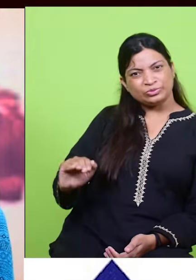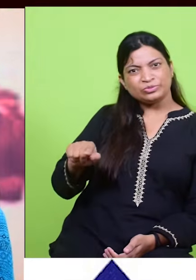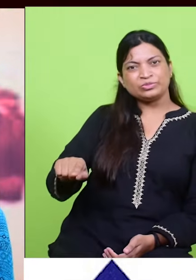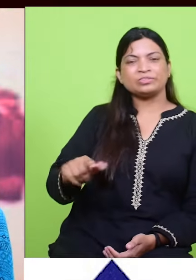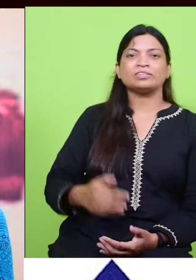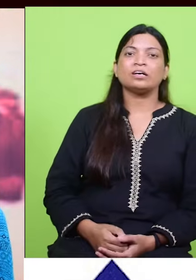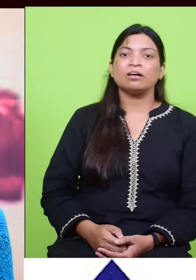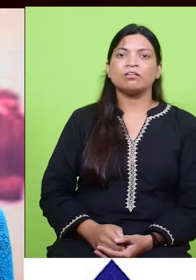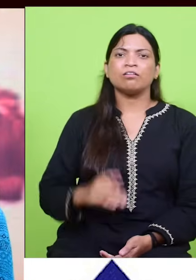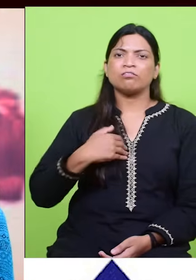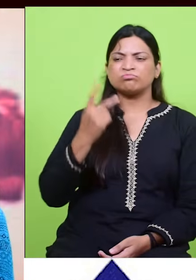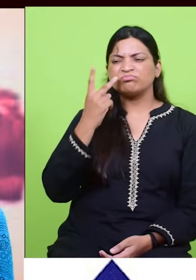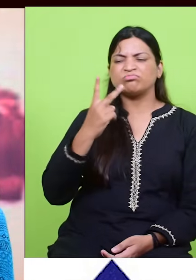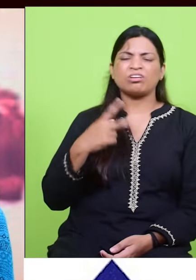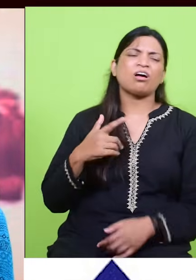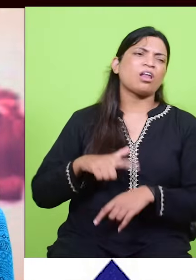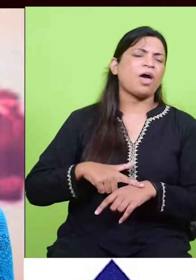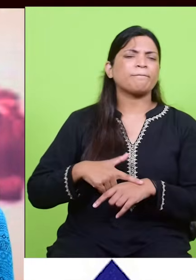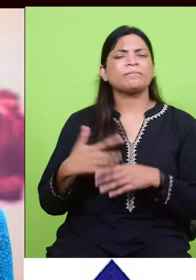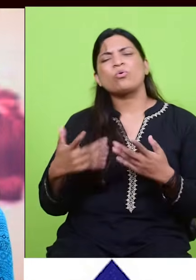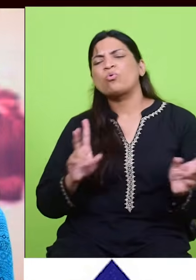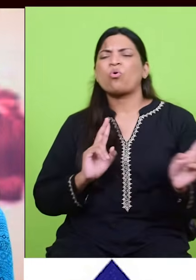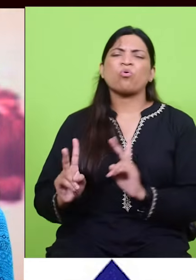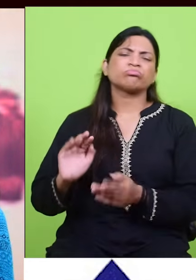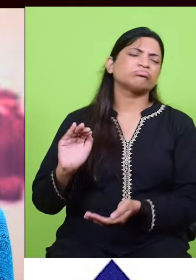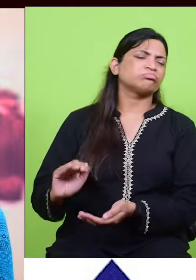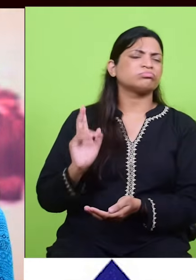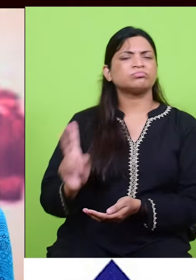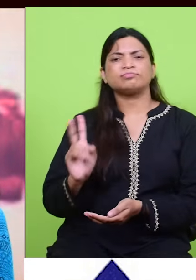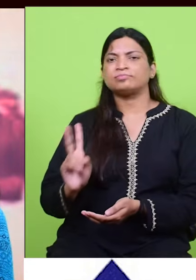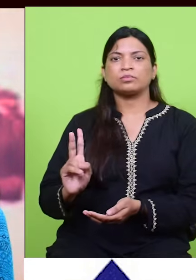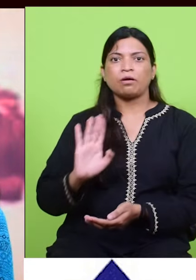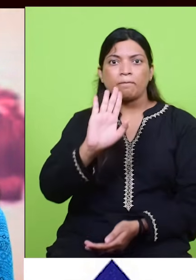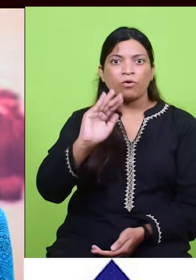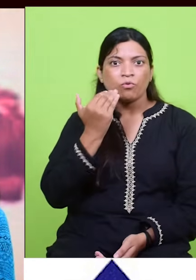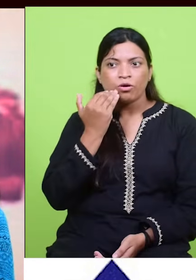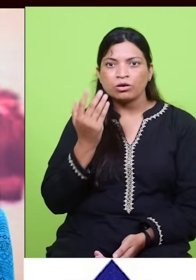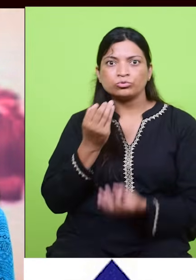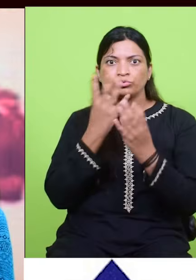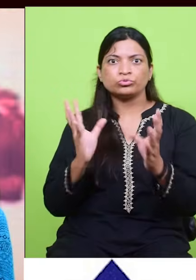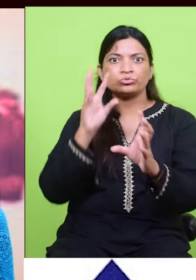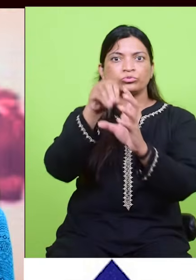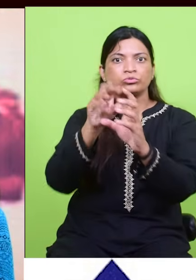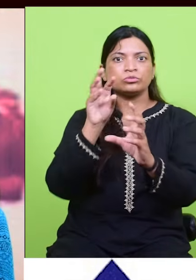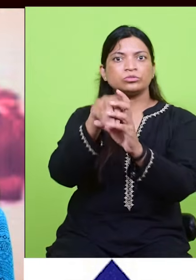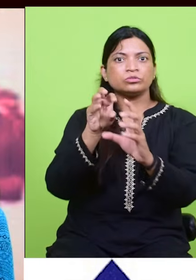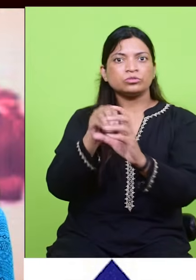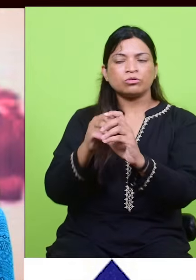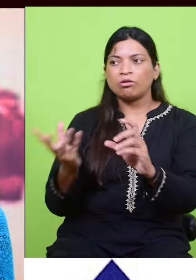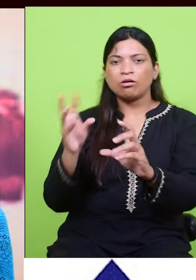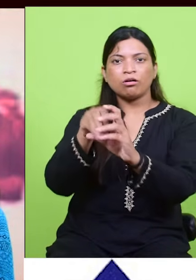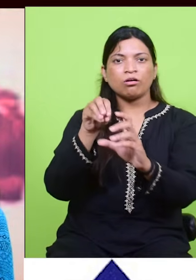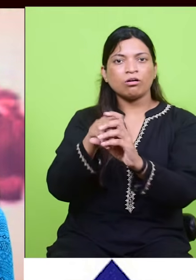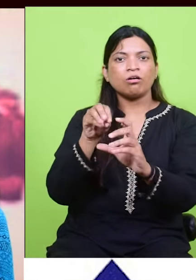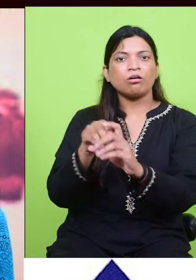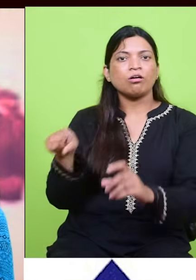बचपन में तो हमको लगता था कि हम तो जैसे घर में टाइम पास कर रहे हैं, कुछ नहीं। लेकिन अब धीरे धीरे स्कूल जाने लगी, लोगों के बीच में रहने लगी, तो ऐसा लगता